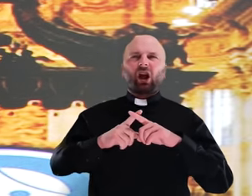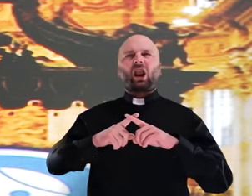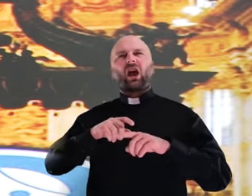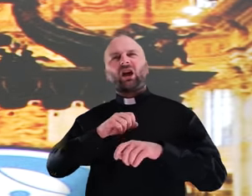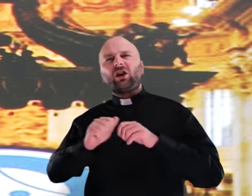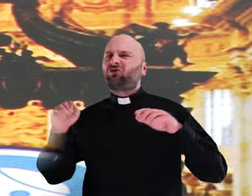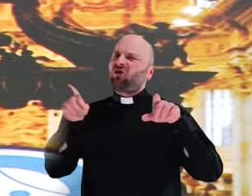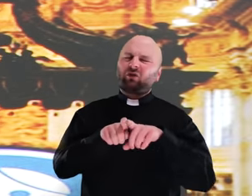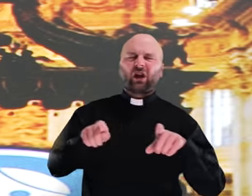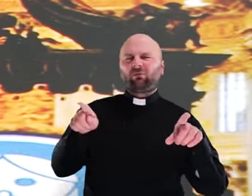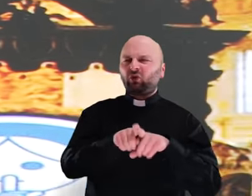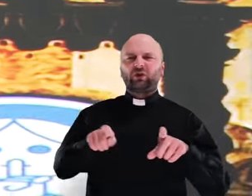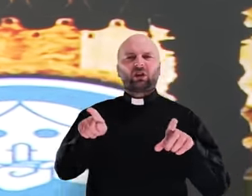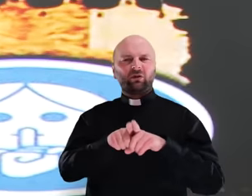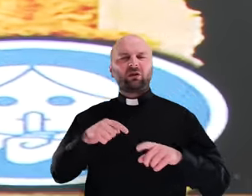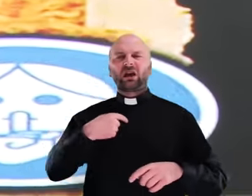samo.